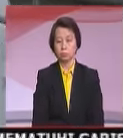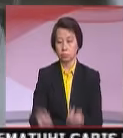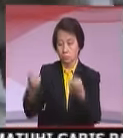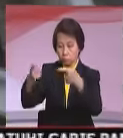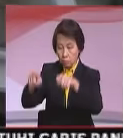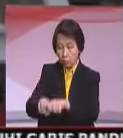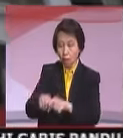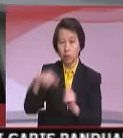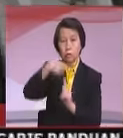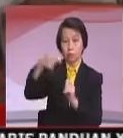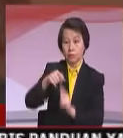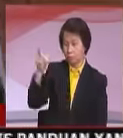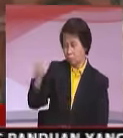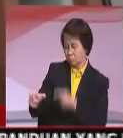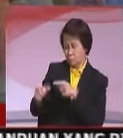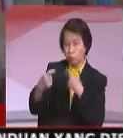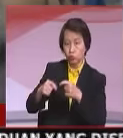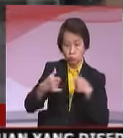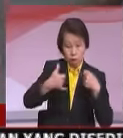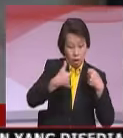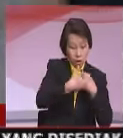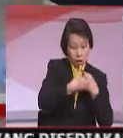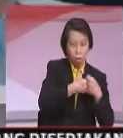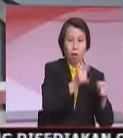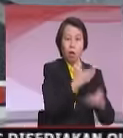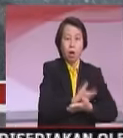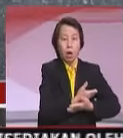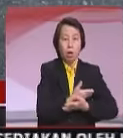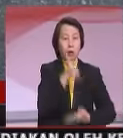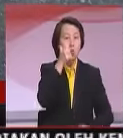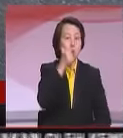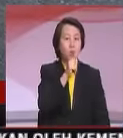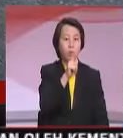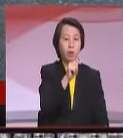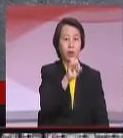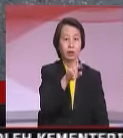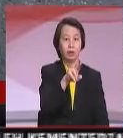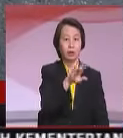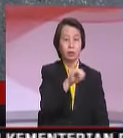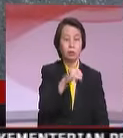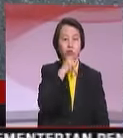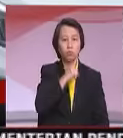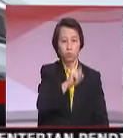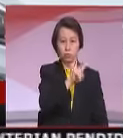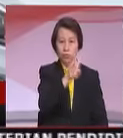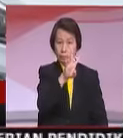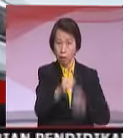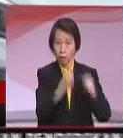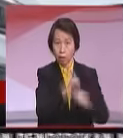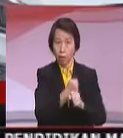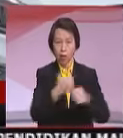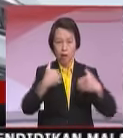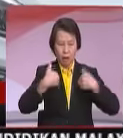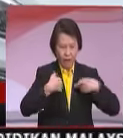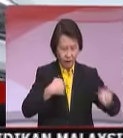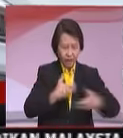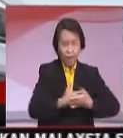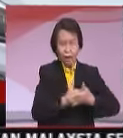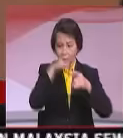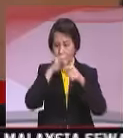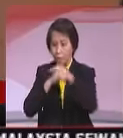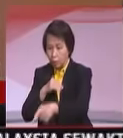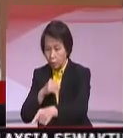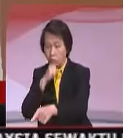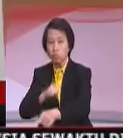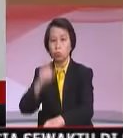Kejadian berlaku apabila suspek cuba merogol salah seorang anak perempuan tirinya berusia 24 tahun yang mempunyai anak lelaki